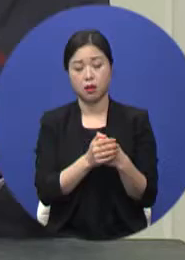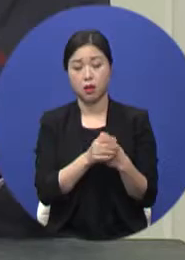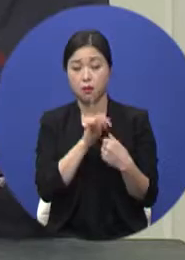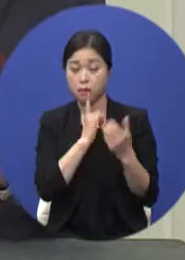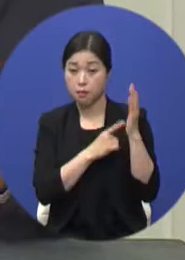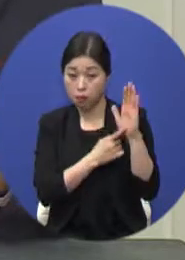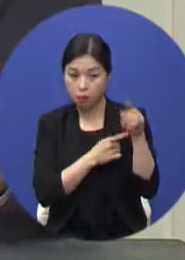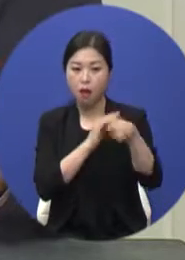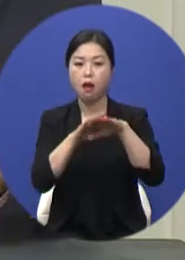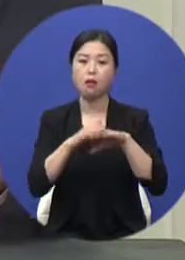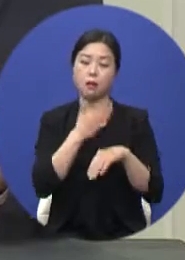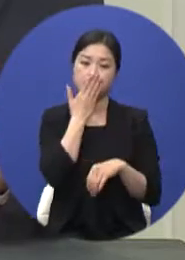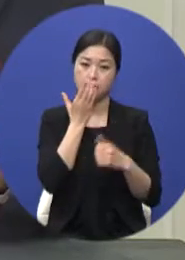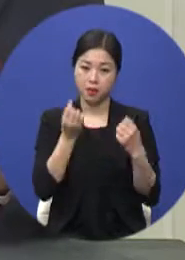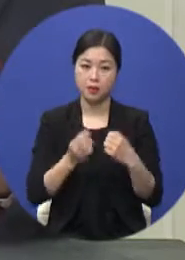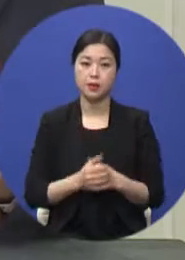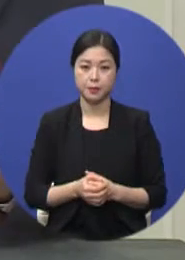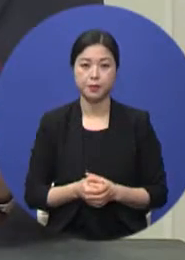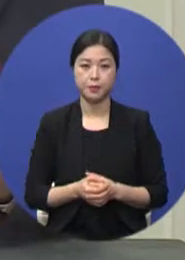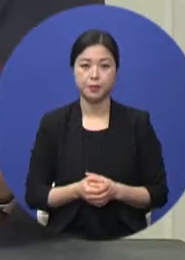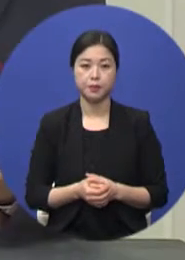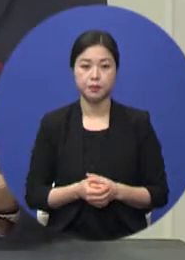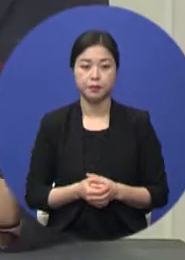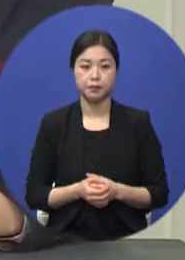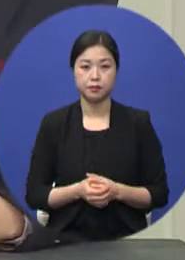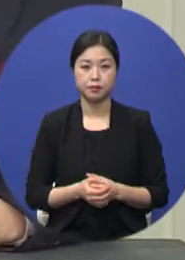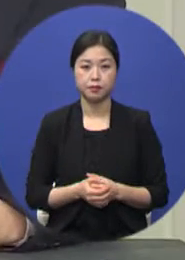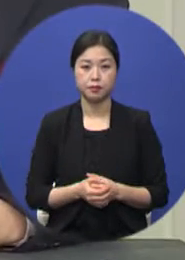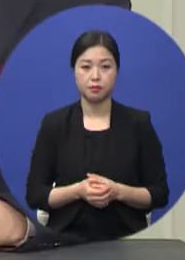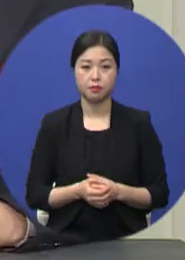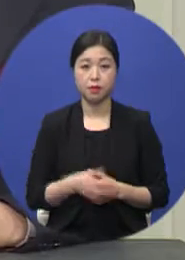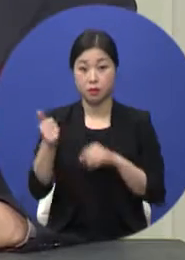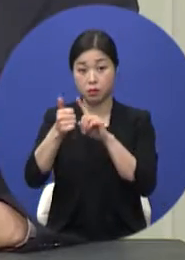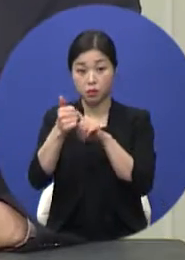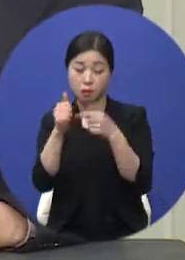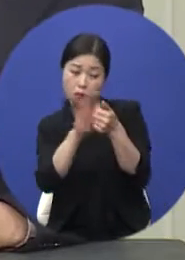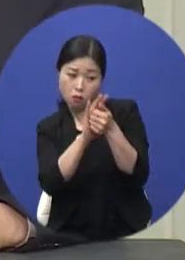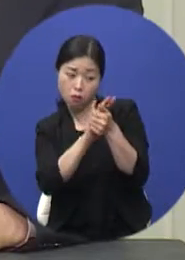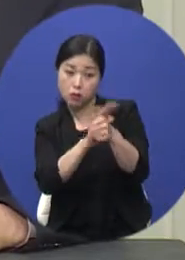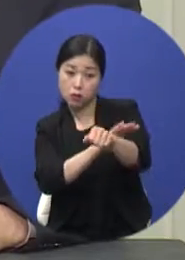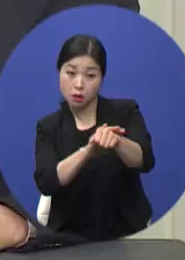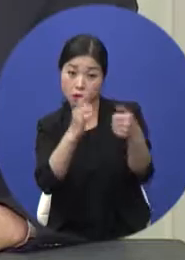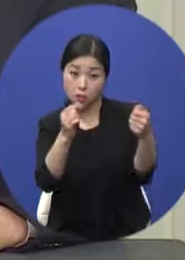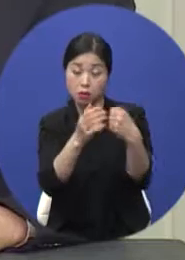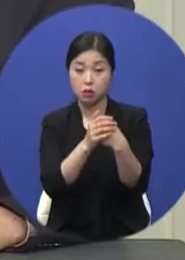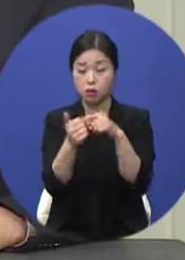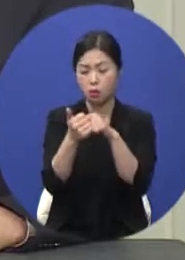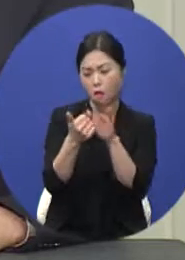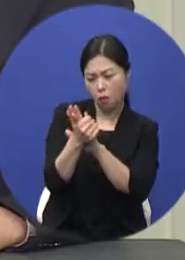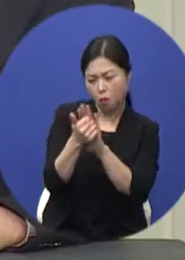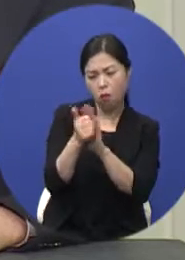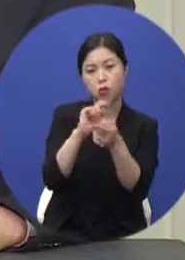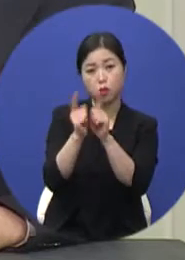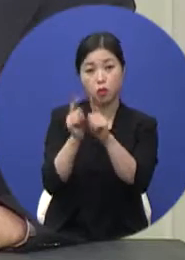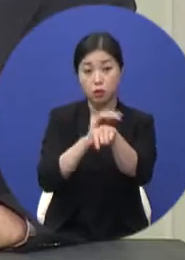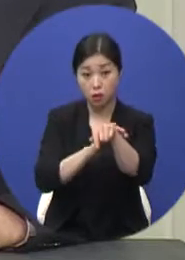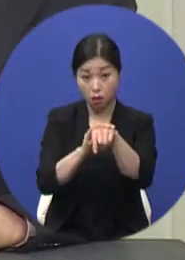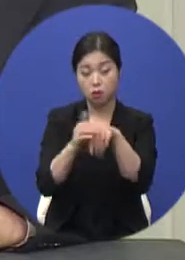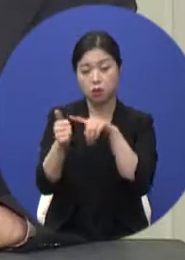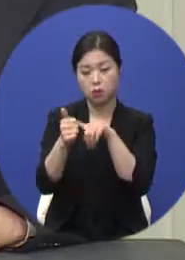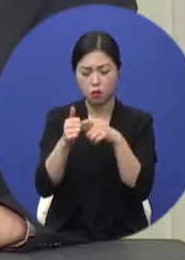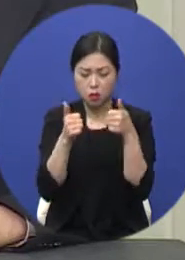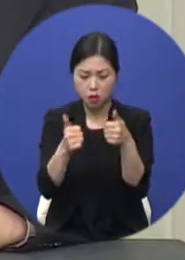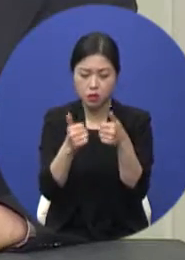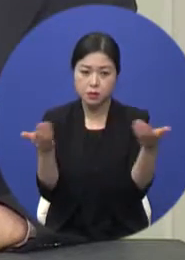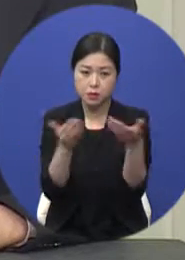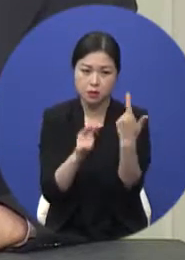표출을 하면은 이게 해결이 될 수가 있는 아이디어를 얻을 수 있으니까. 참 잘해주셨던 예. 것 같아요. 예. 뭐 그 직원 분한테도 잘해주셨으니까 그 직원들도